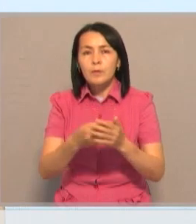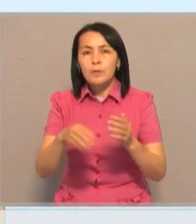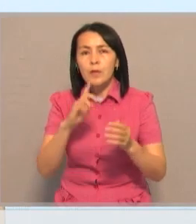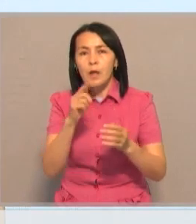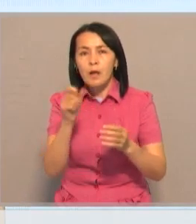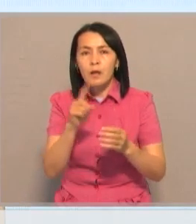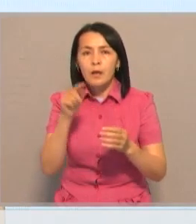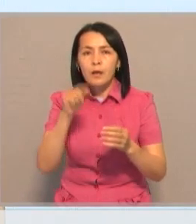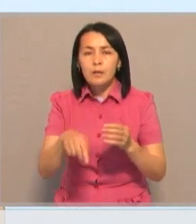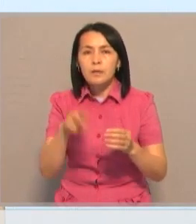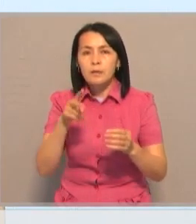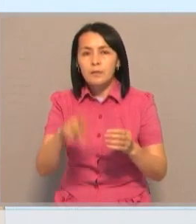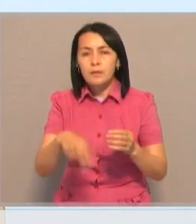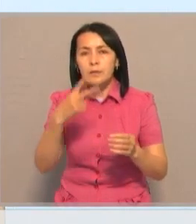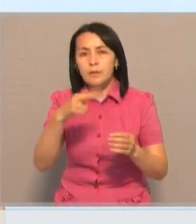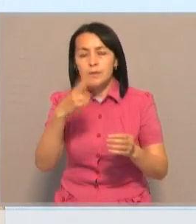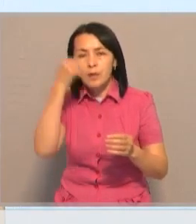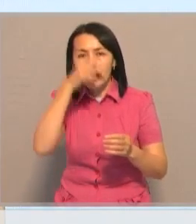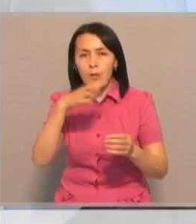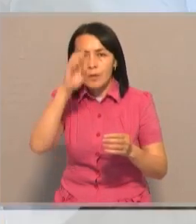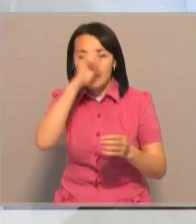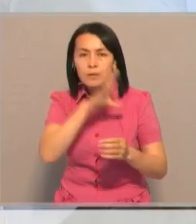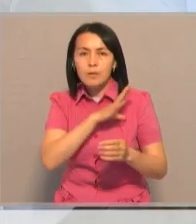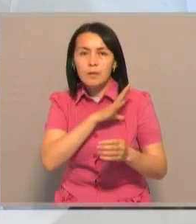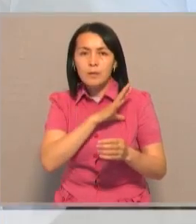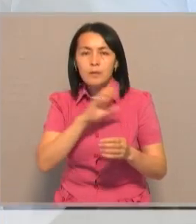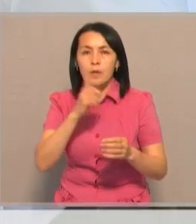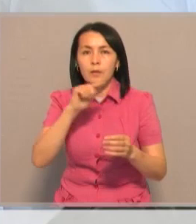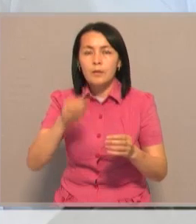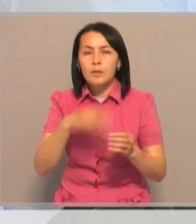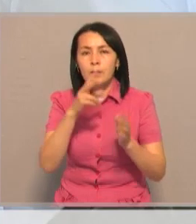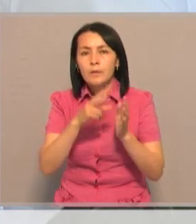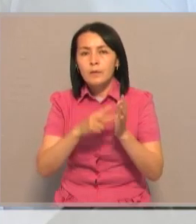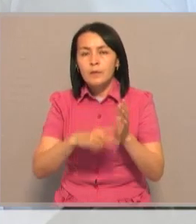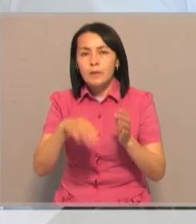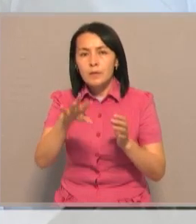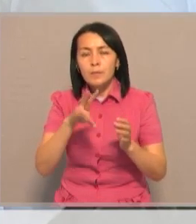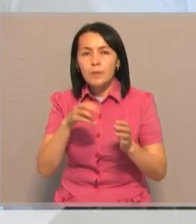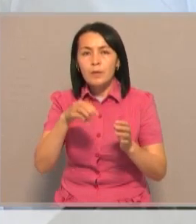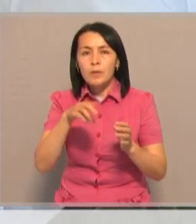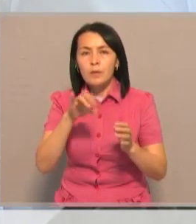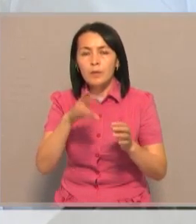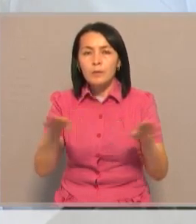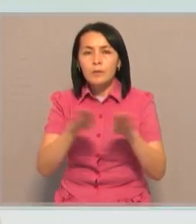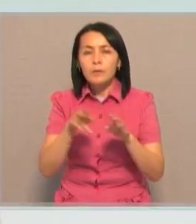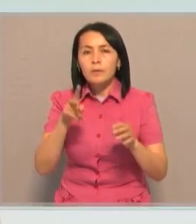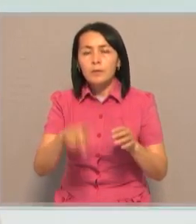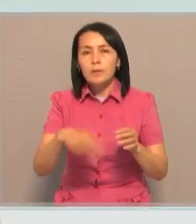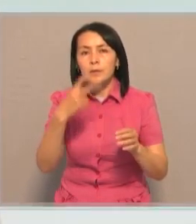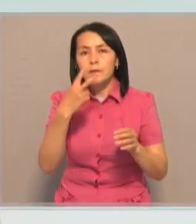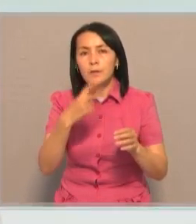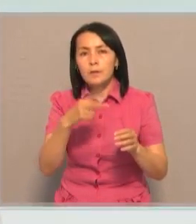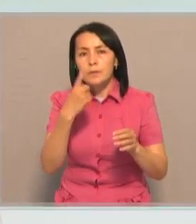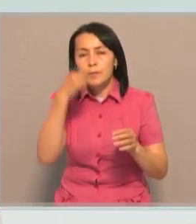нефтяного газа в 2022 году по стране составил 1,8 миллиона тонн. По сравнению с